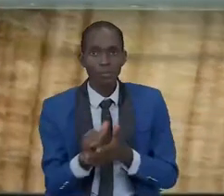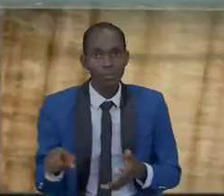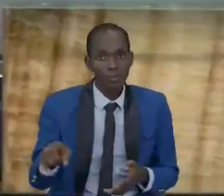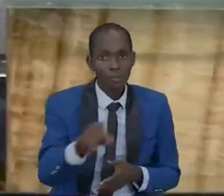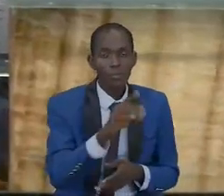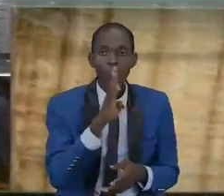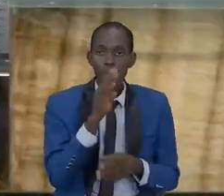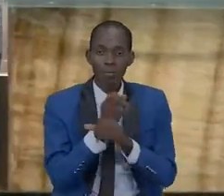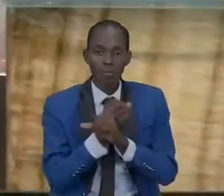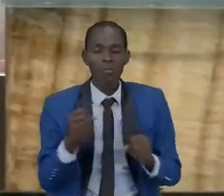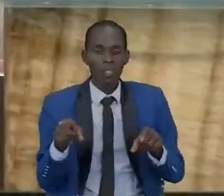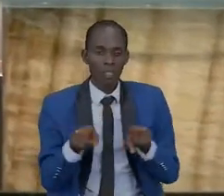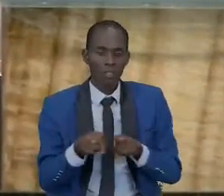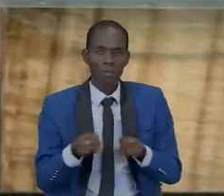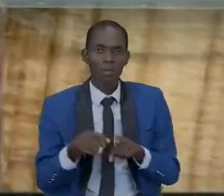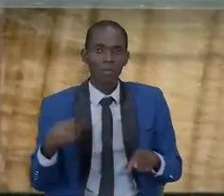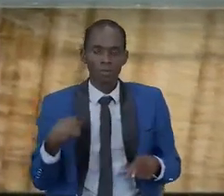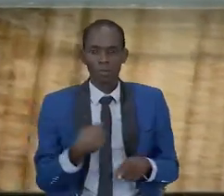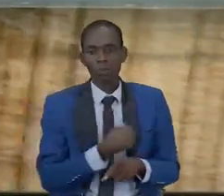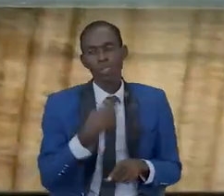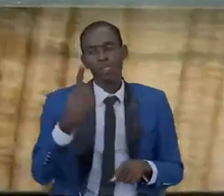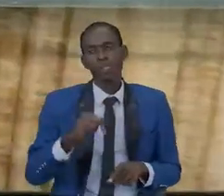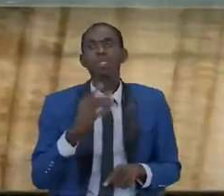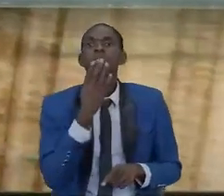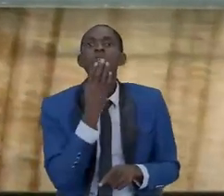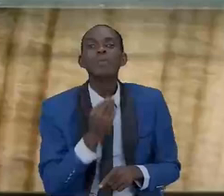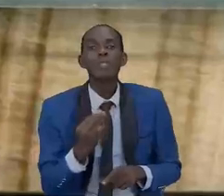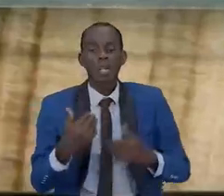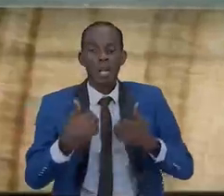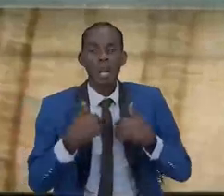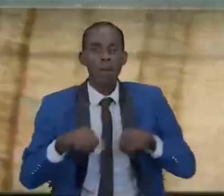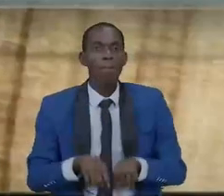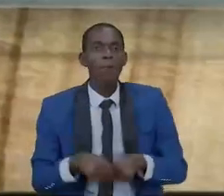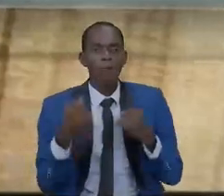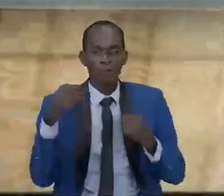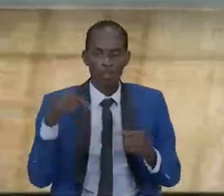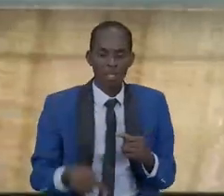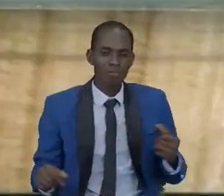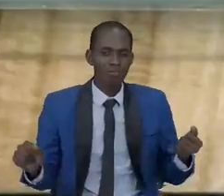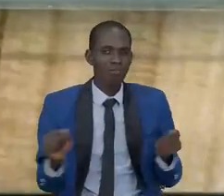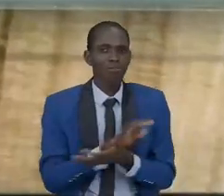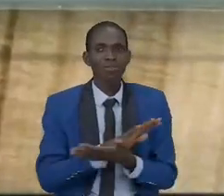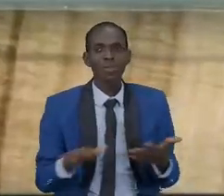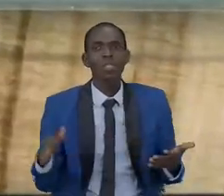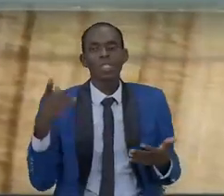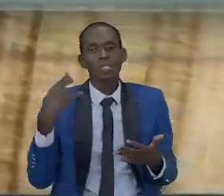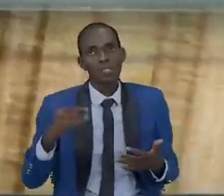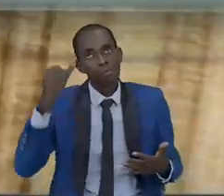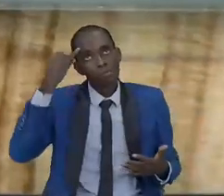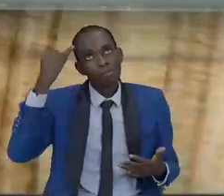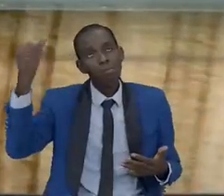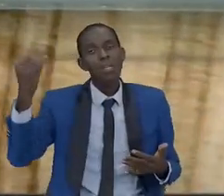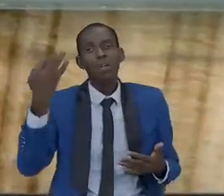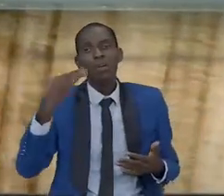seront sauvés comme nous aussi nous les Juifs nous sommes sauvés et la brisé il a détruire l'idéologie de